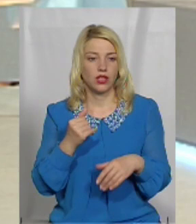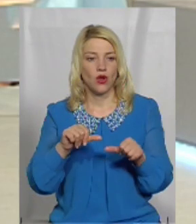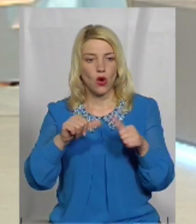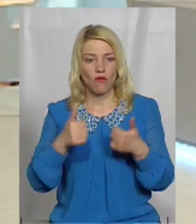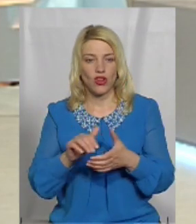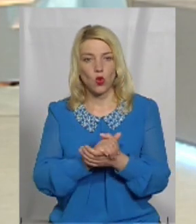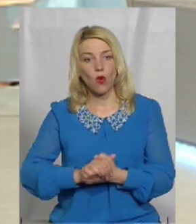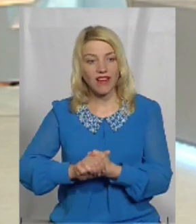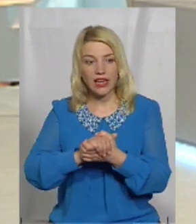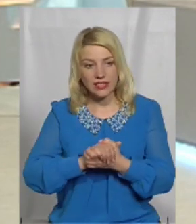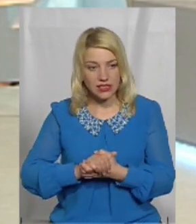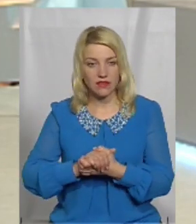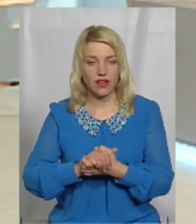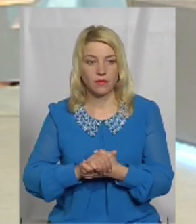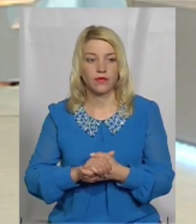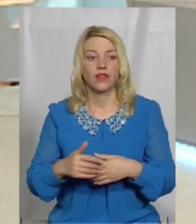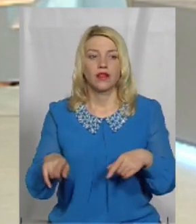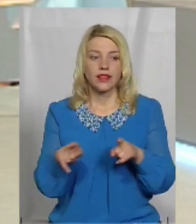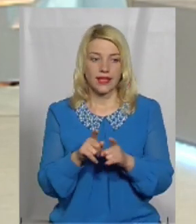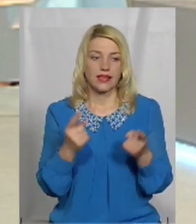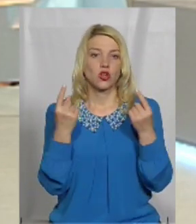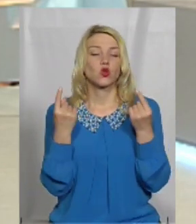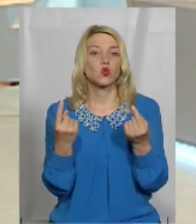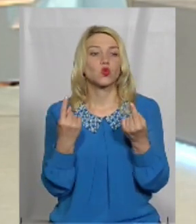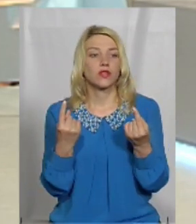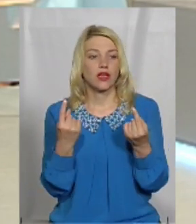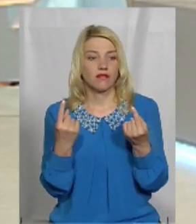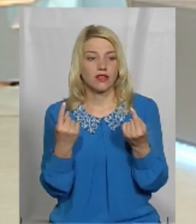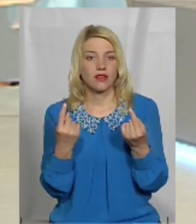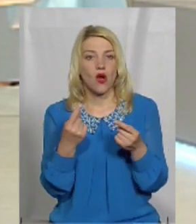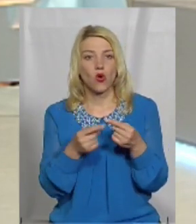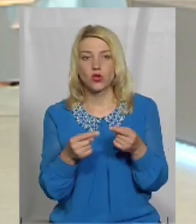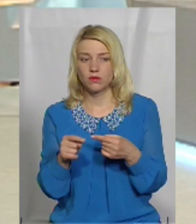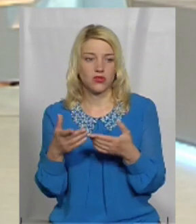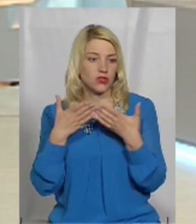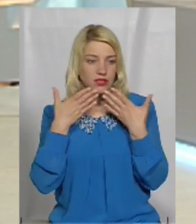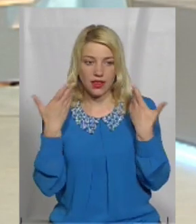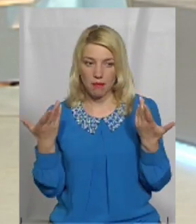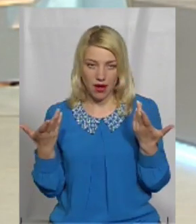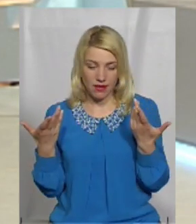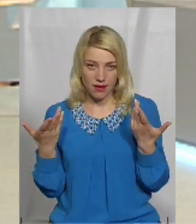вигляді товариства. Таких суттєвих розбіжностей немає.